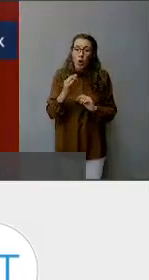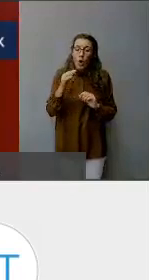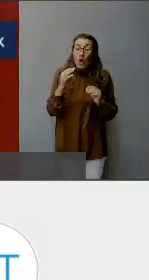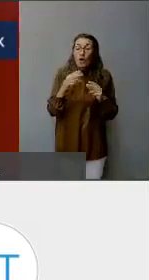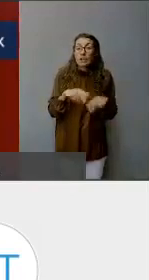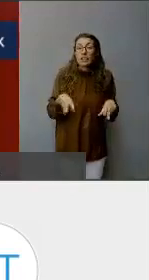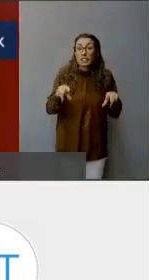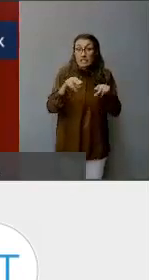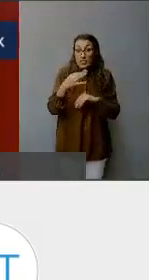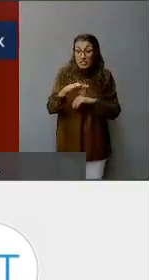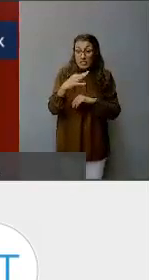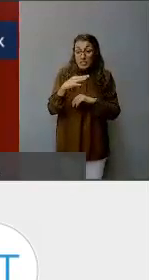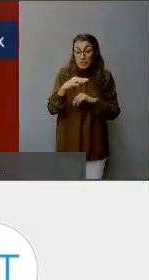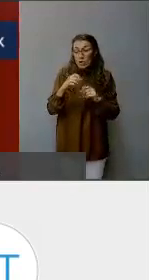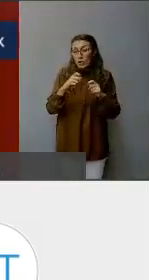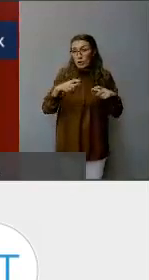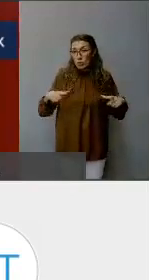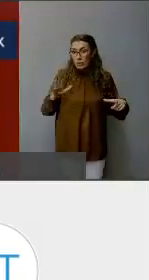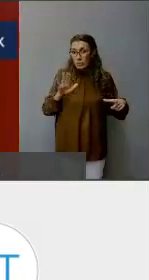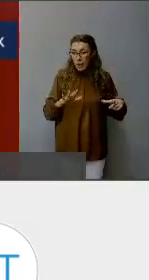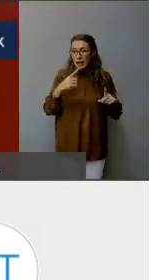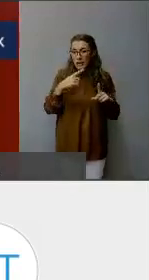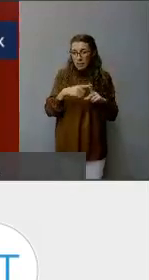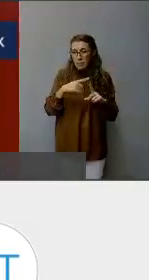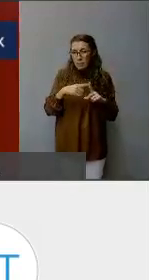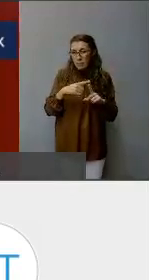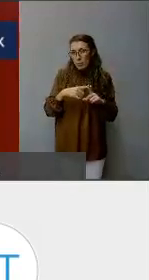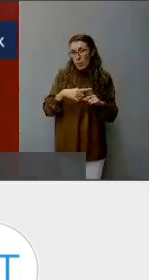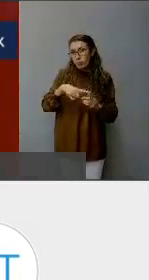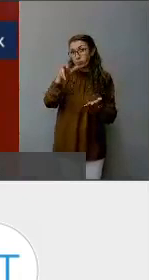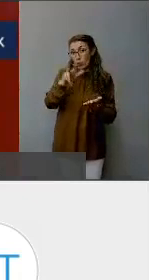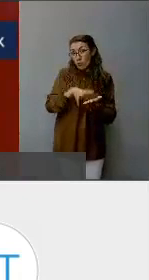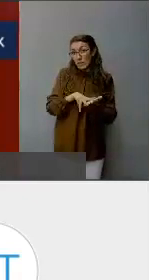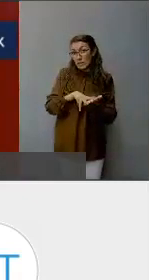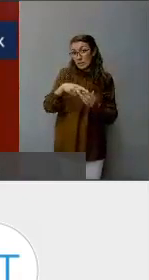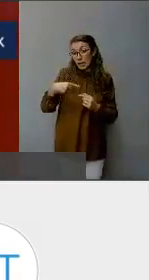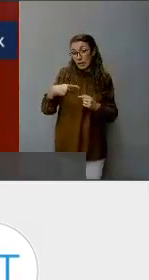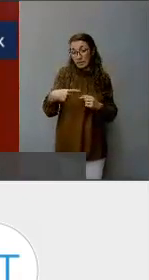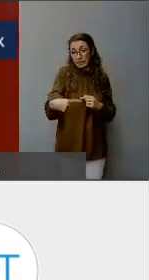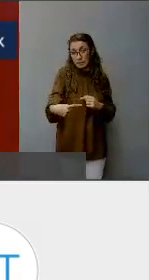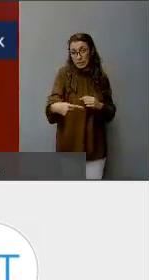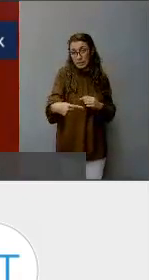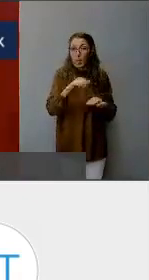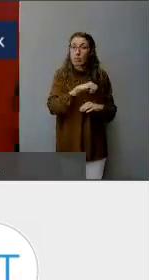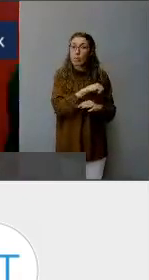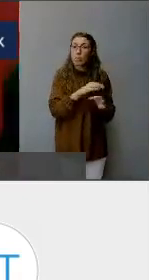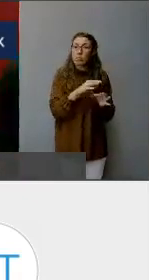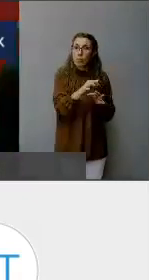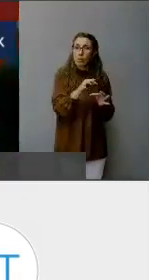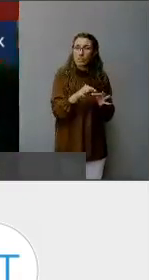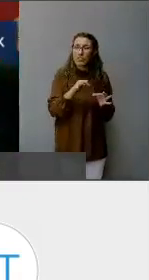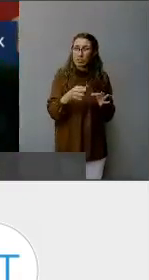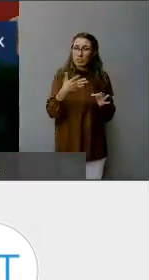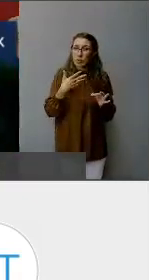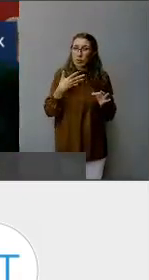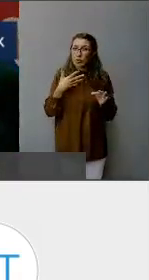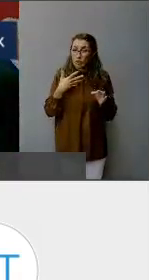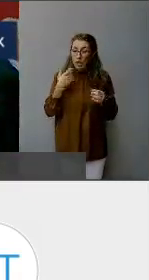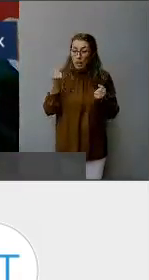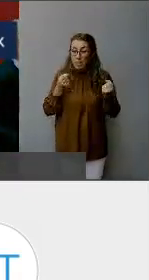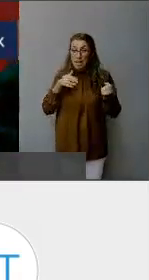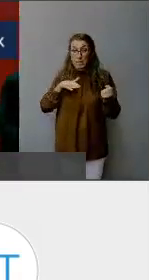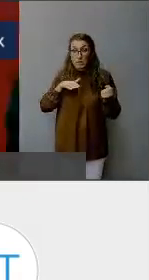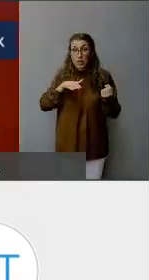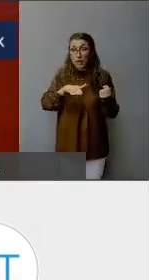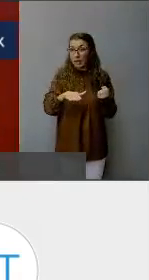tutta una serie di provvedimenti successivi ea del municipio che aveva poi revocato il passo carrabile sia da